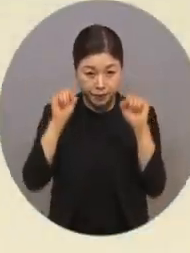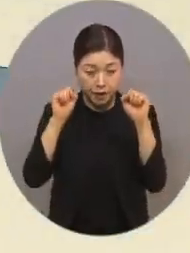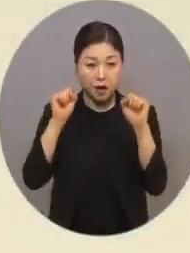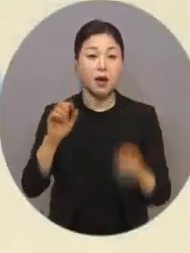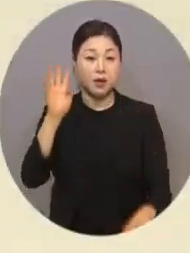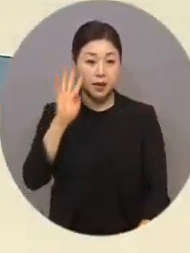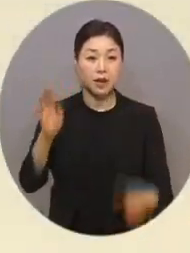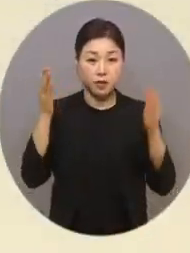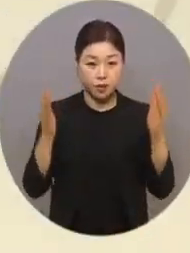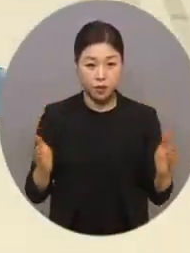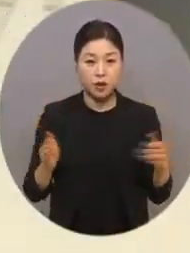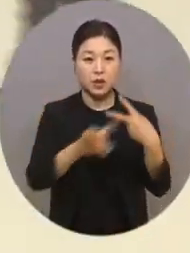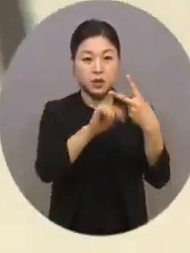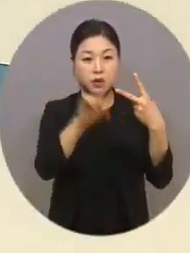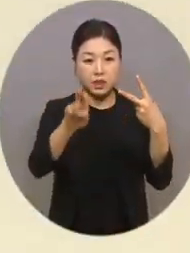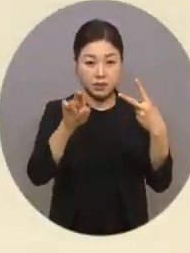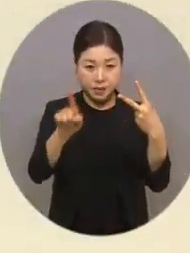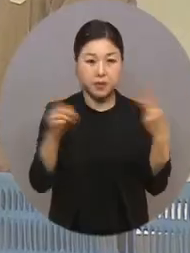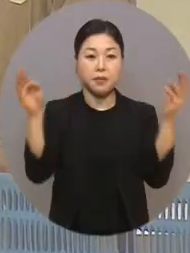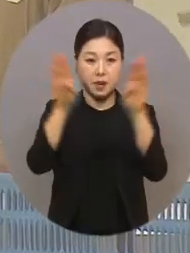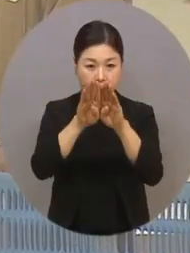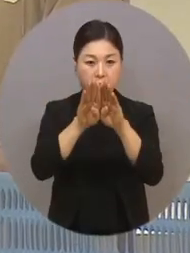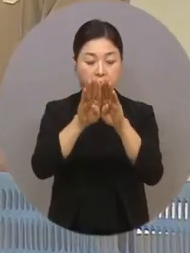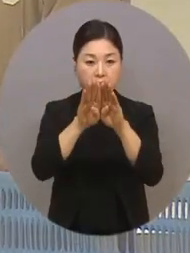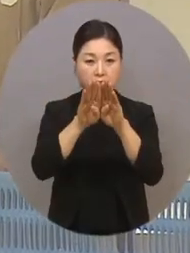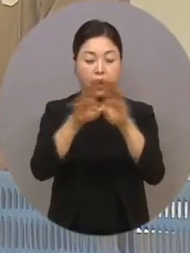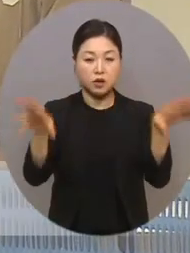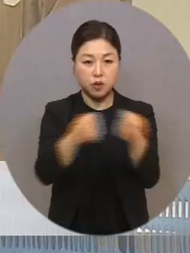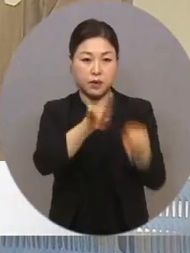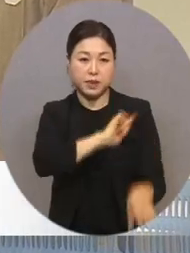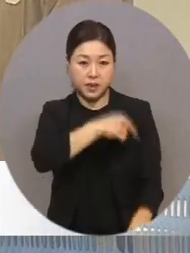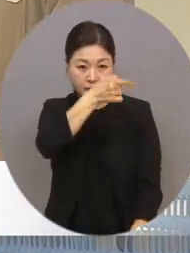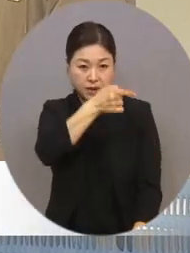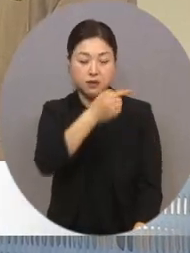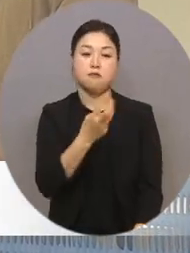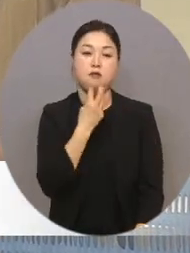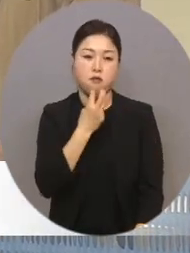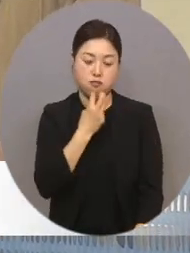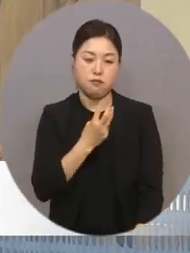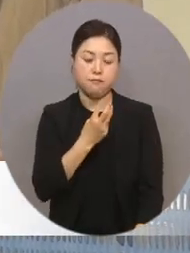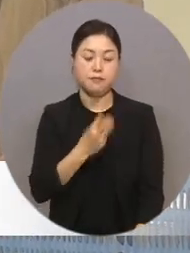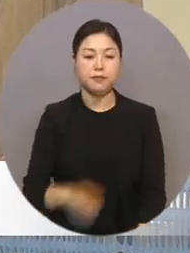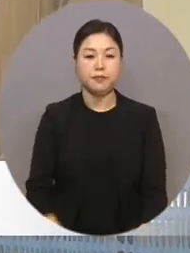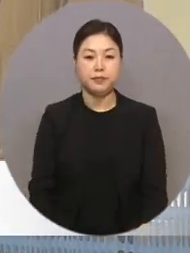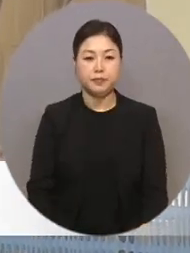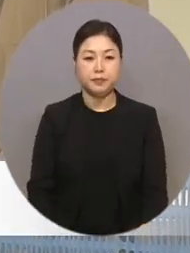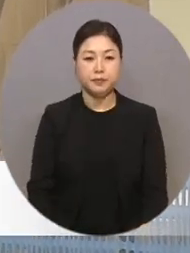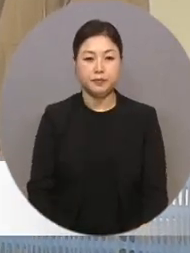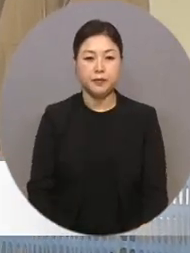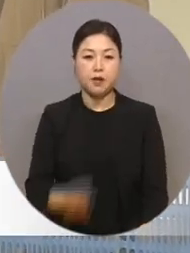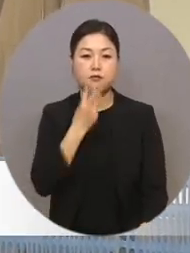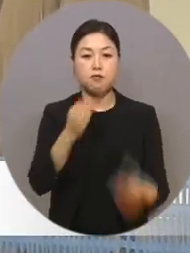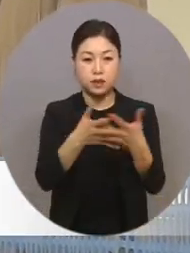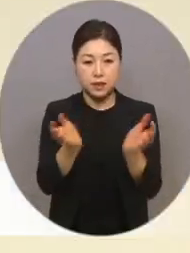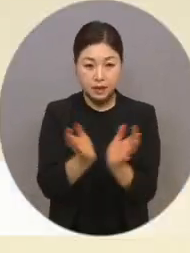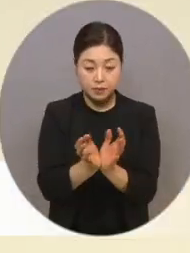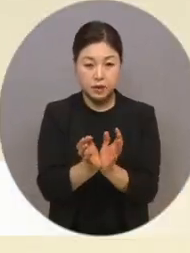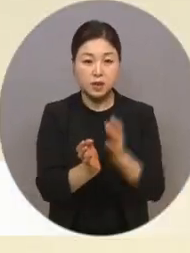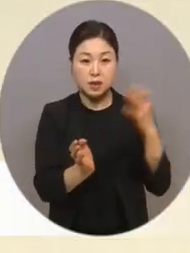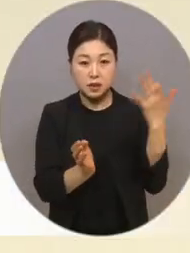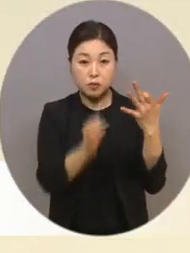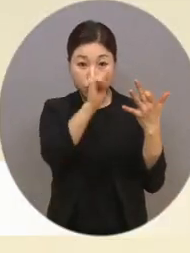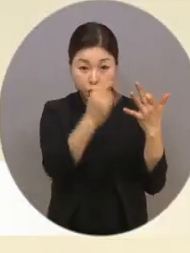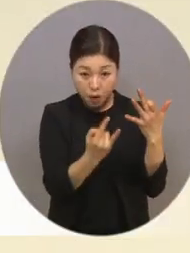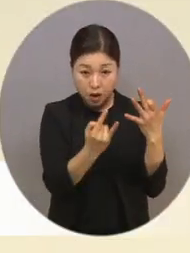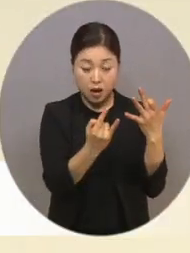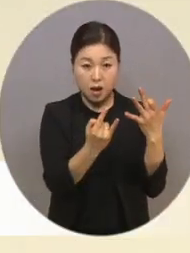열전 끝에 2월 21일 폐막했으며 종합 우승은 서울이 차지했습니다. 이로써 서울팀은 지난 19회